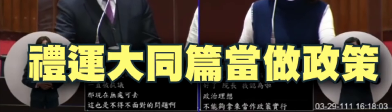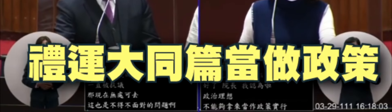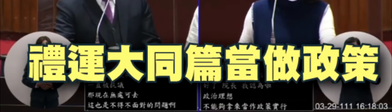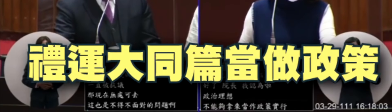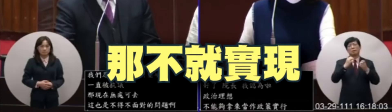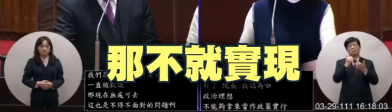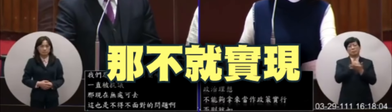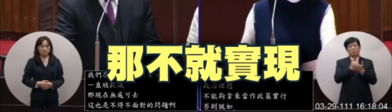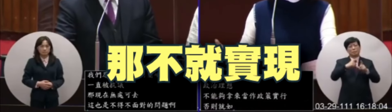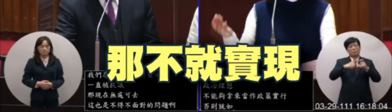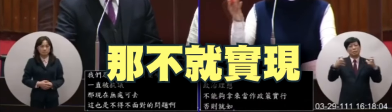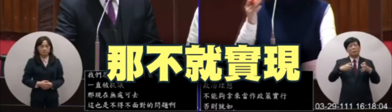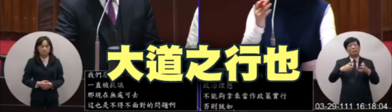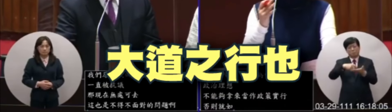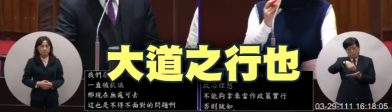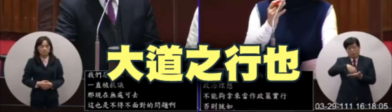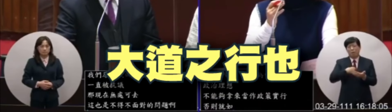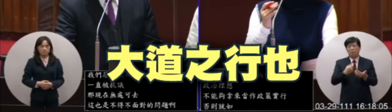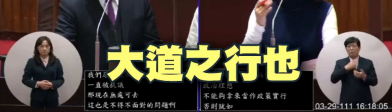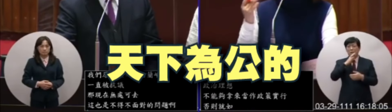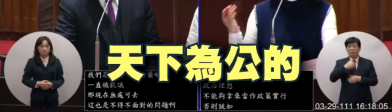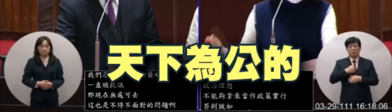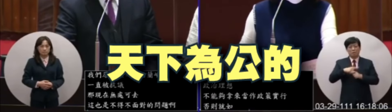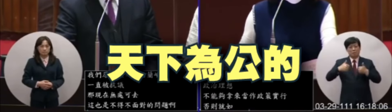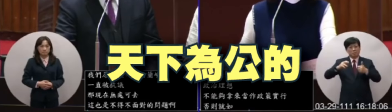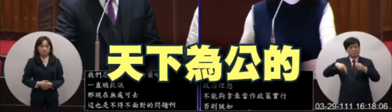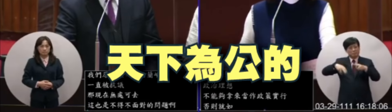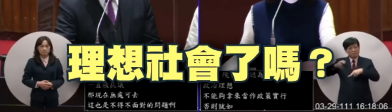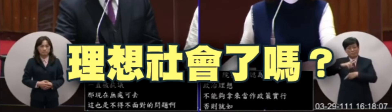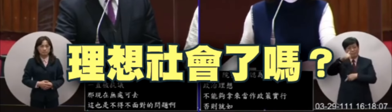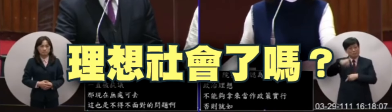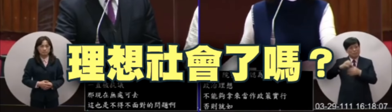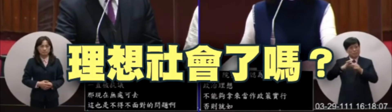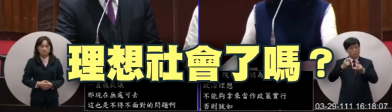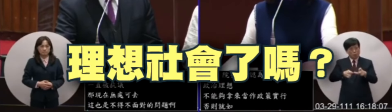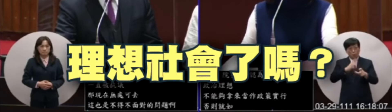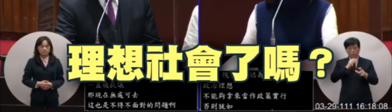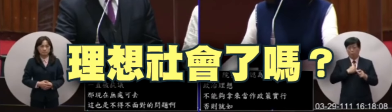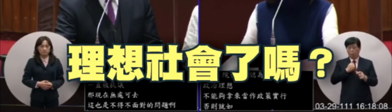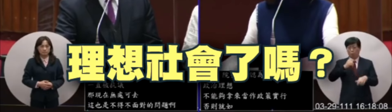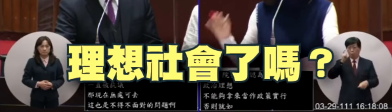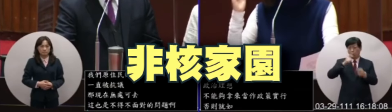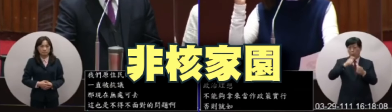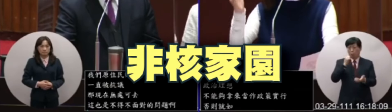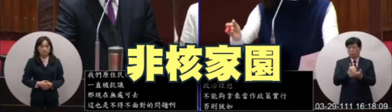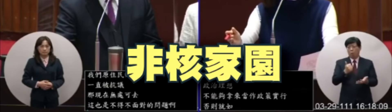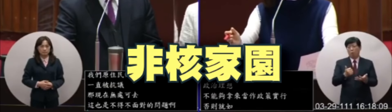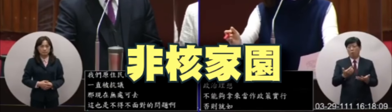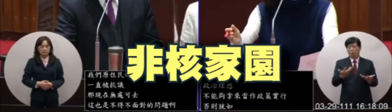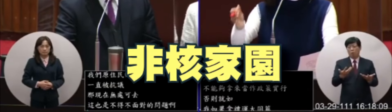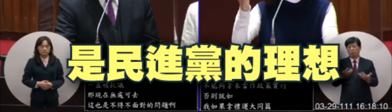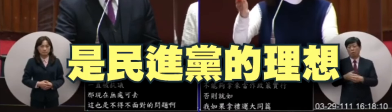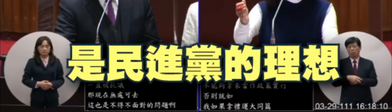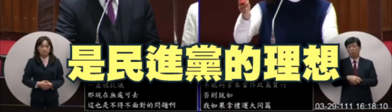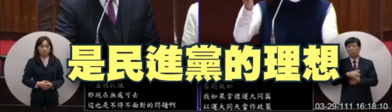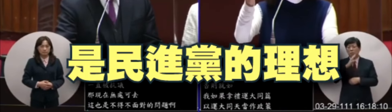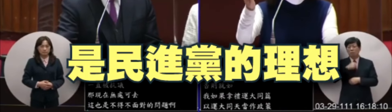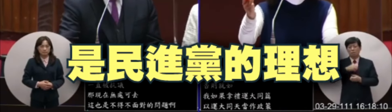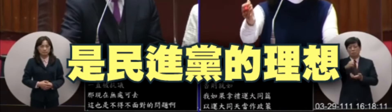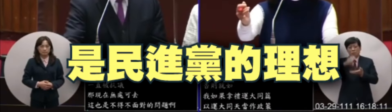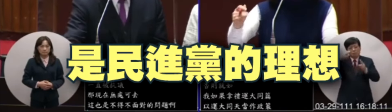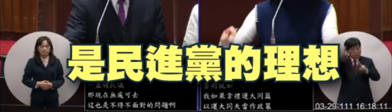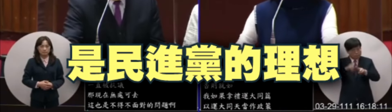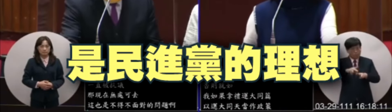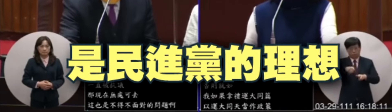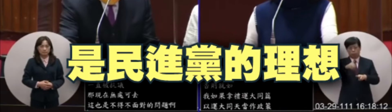政策，那不就实现大道知行也天下为公的理想社会了吗？非核家园是